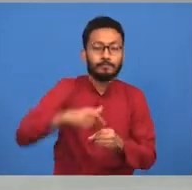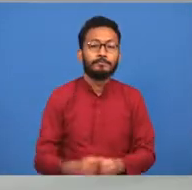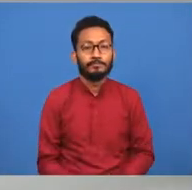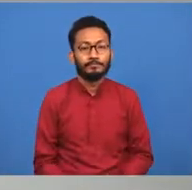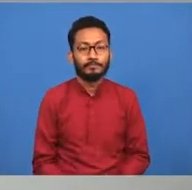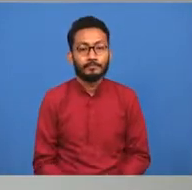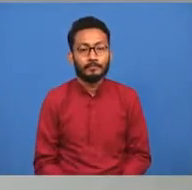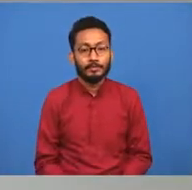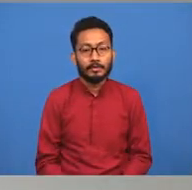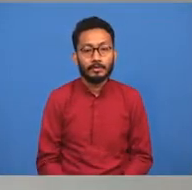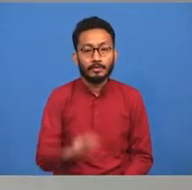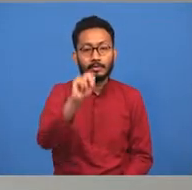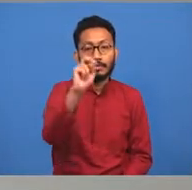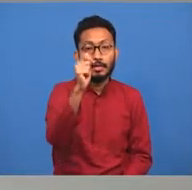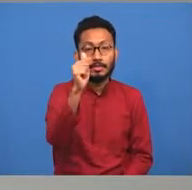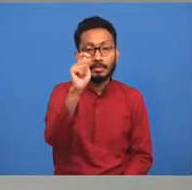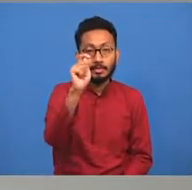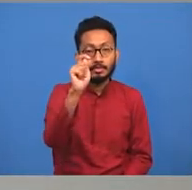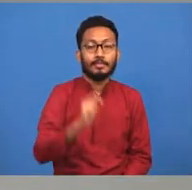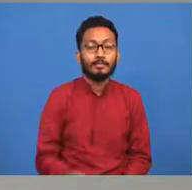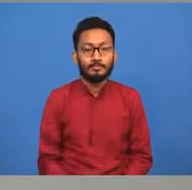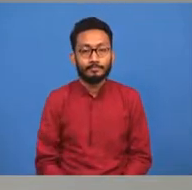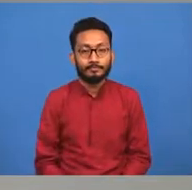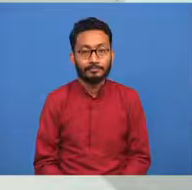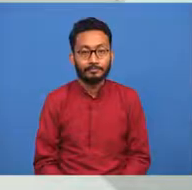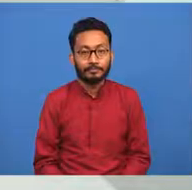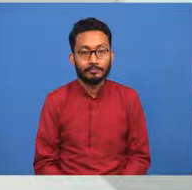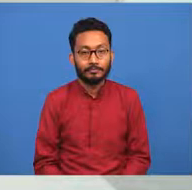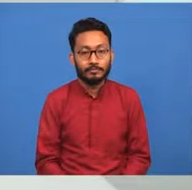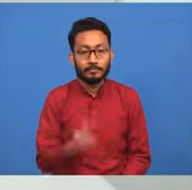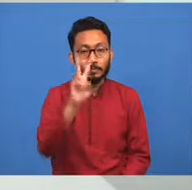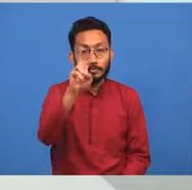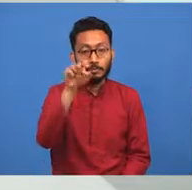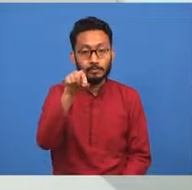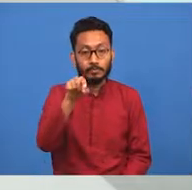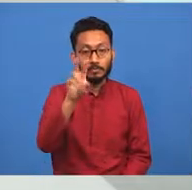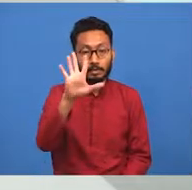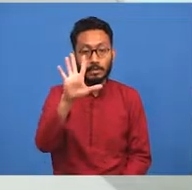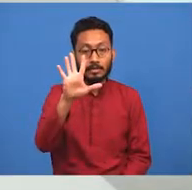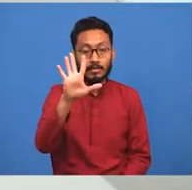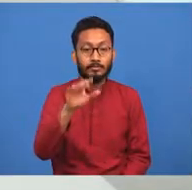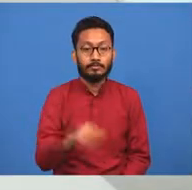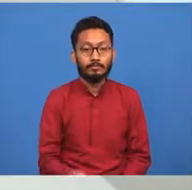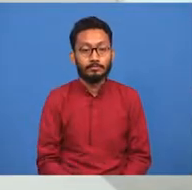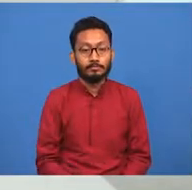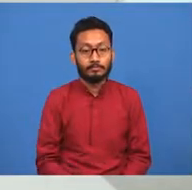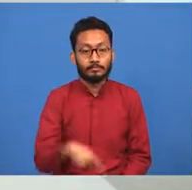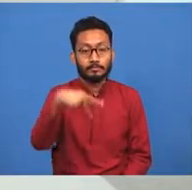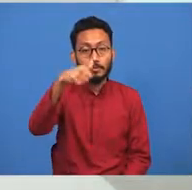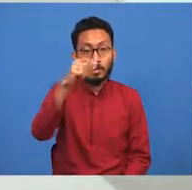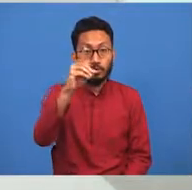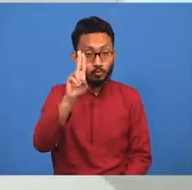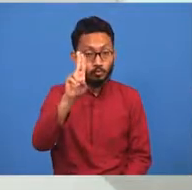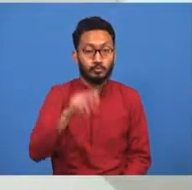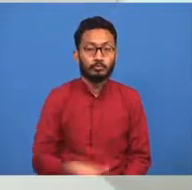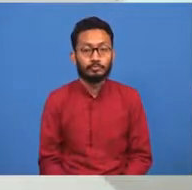natrium klorida 25 cm padu dengan kemolaran 0.5 mol